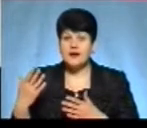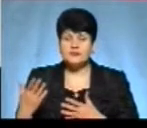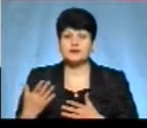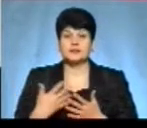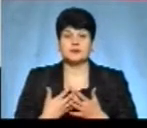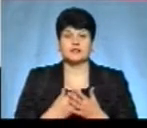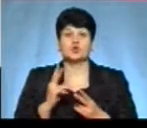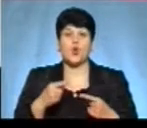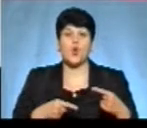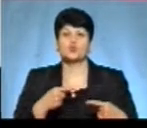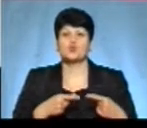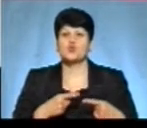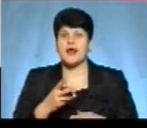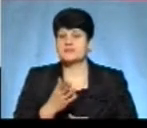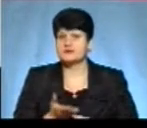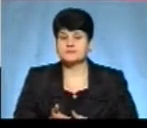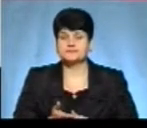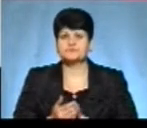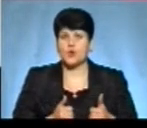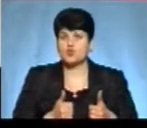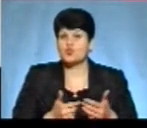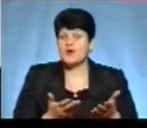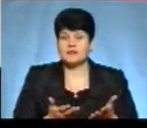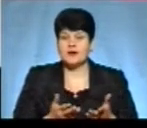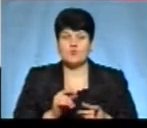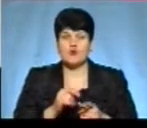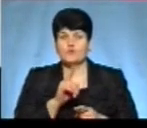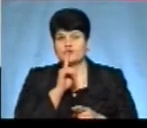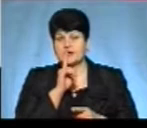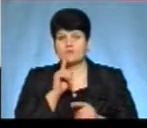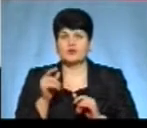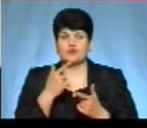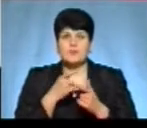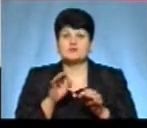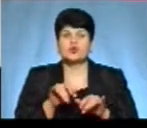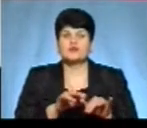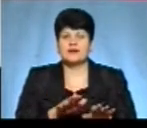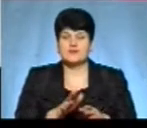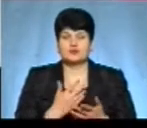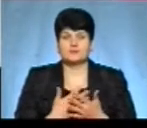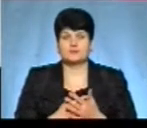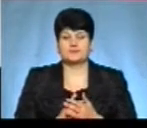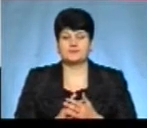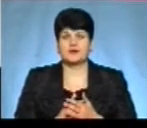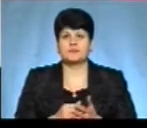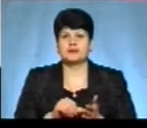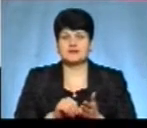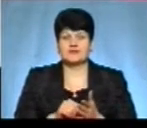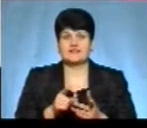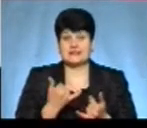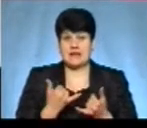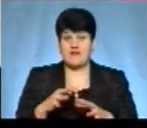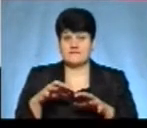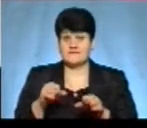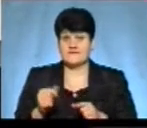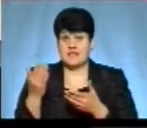наприклад, конкурентами, так, того чи іншого кандидата. Або взагалі замовчують інформацію про його діяльність. Так, наприклад, якщо це представник якоїсь, він зараз є у владі, так,